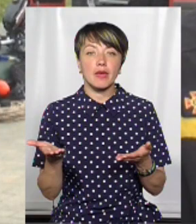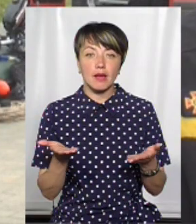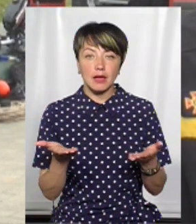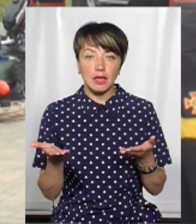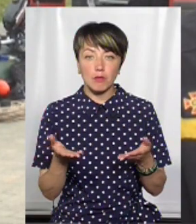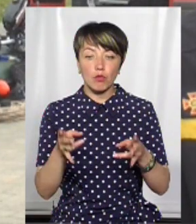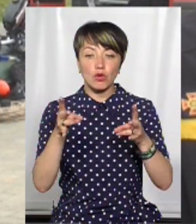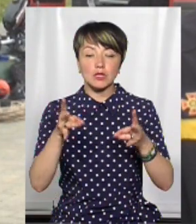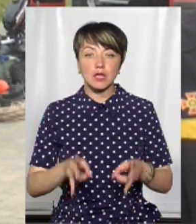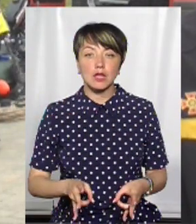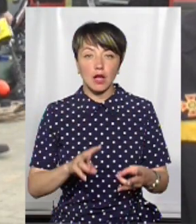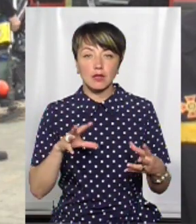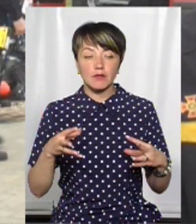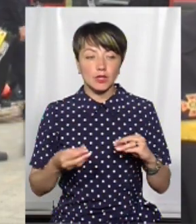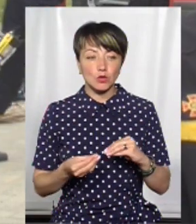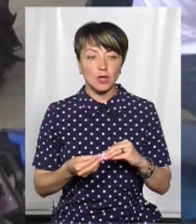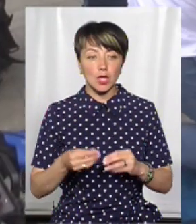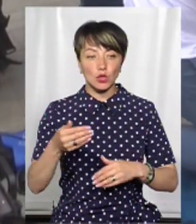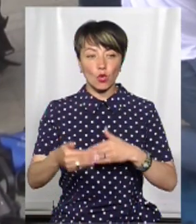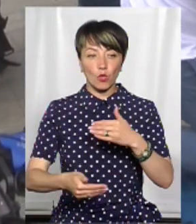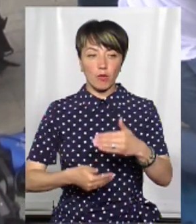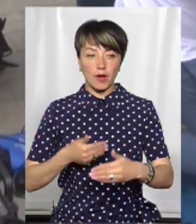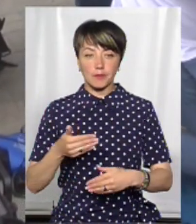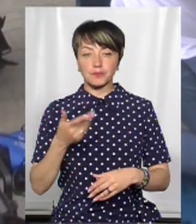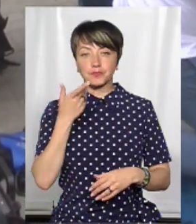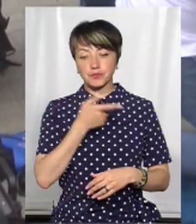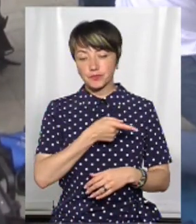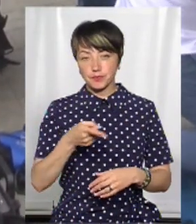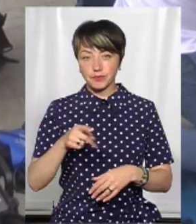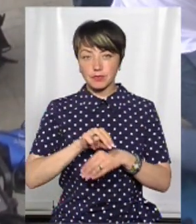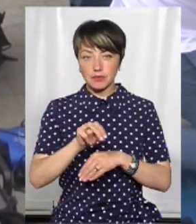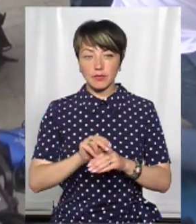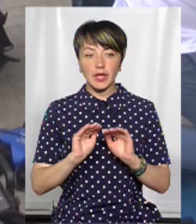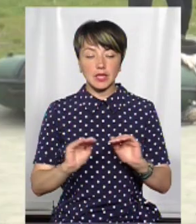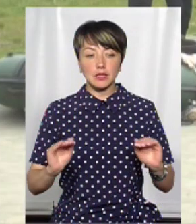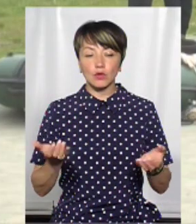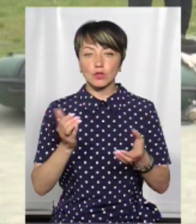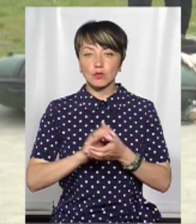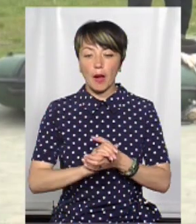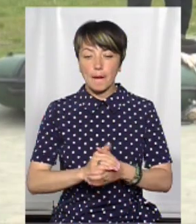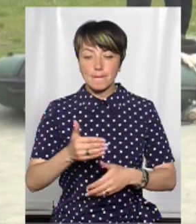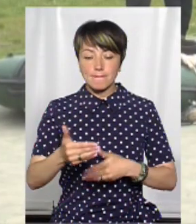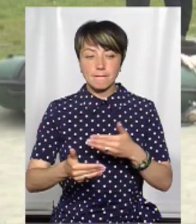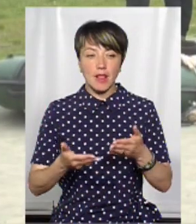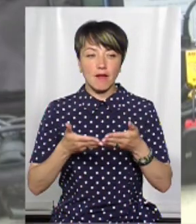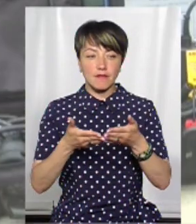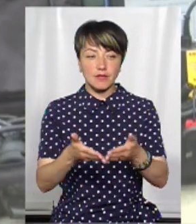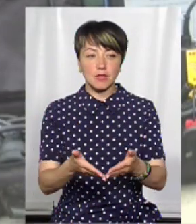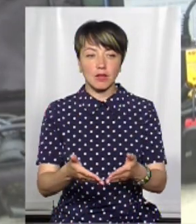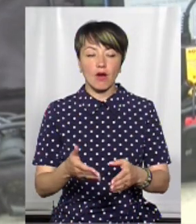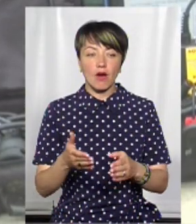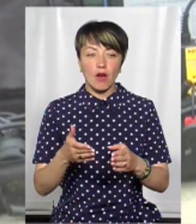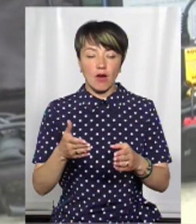які постраждали внаслідок купання. Під час навчань учні мали змогу ознайомитися з плавзасобами рятувальників,